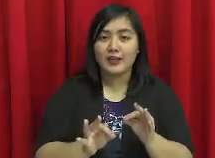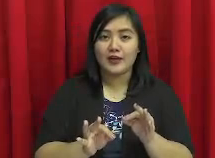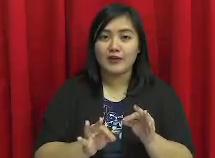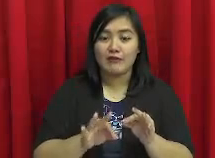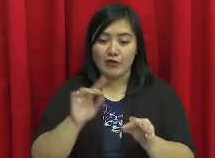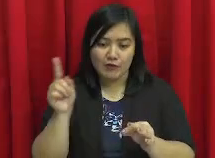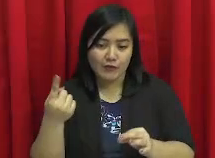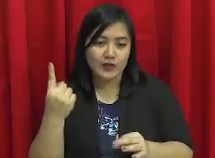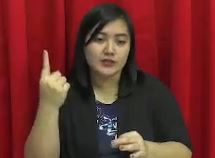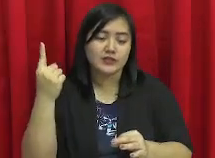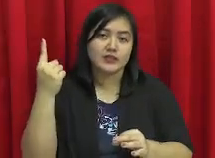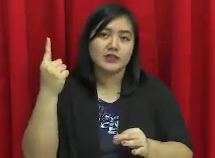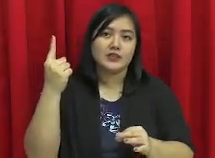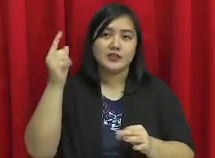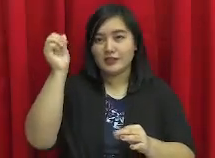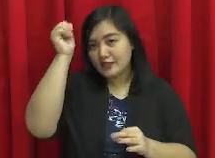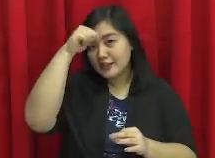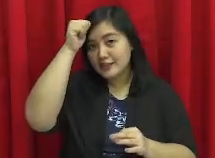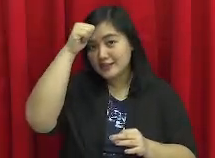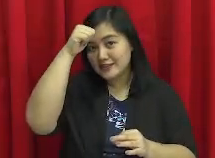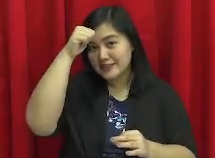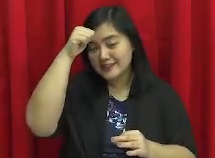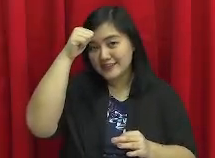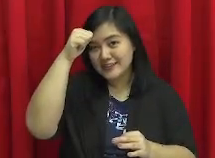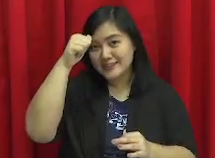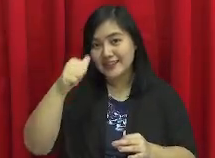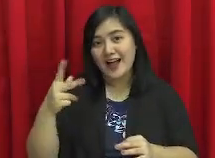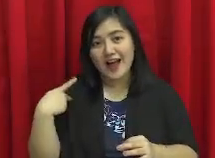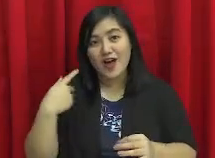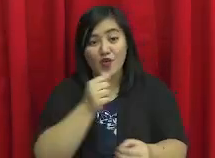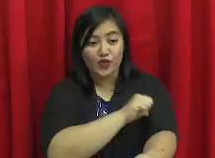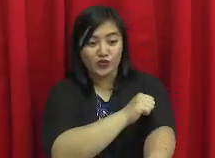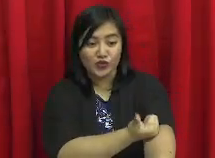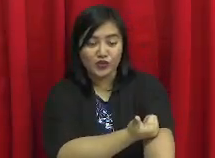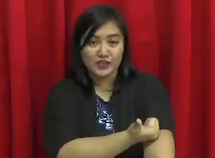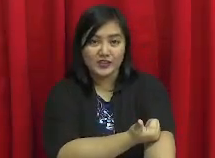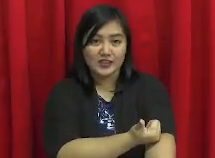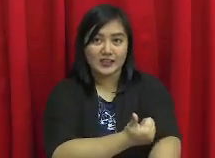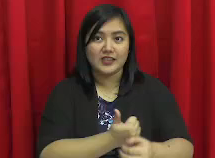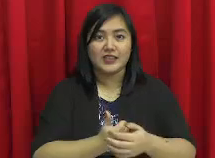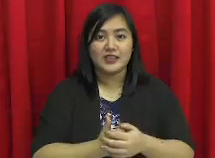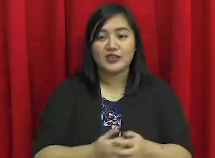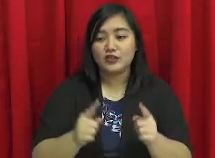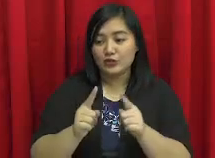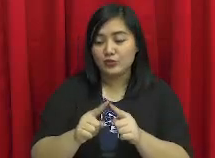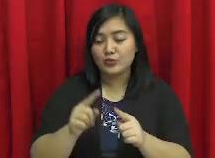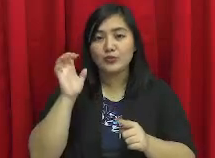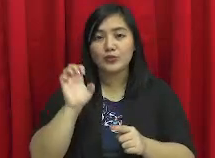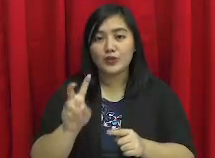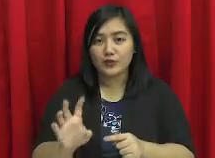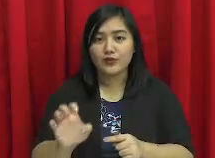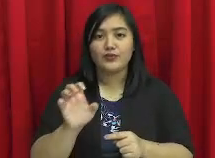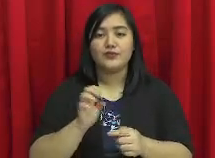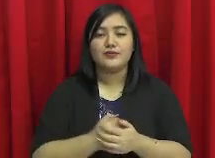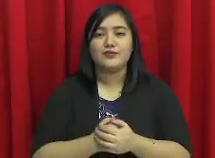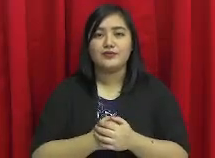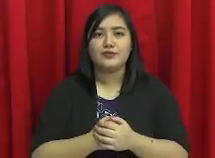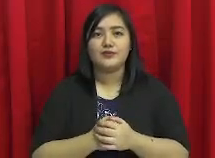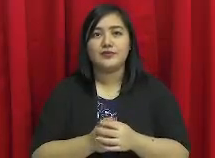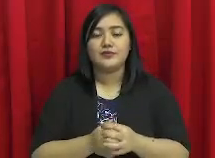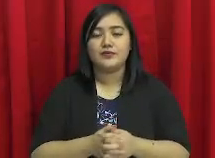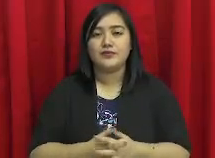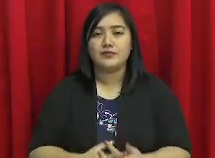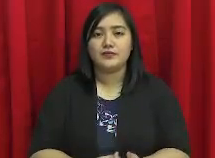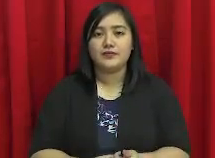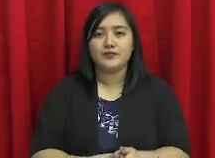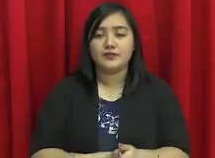man, wo lang ang babae. Yeah. Is that, brethren? Kaya ako sinasabi yan, mga kapatid,